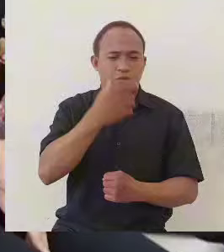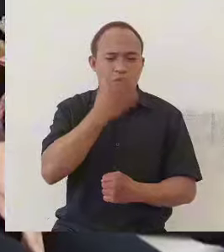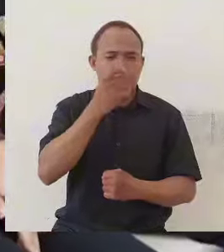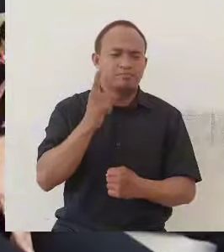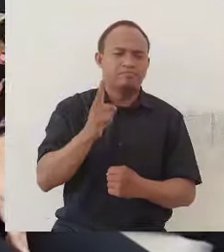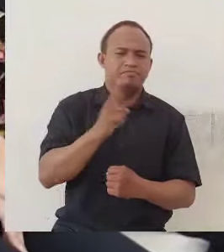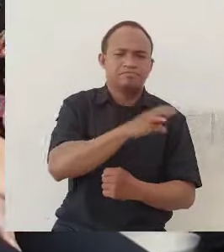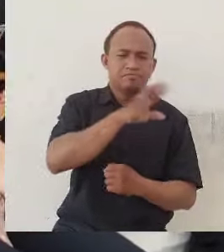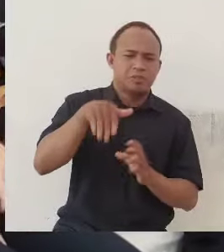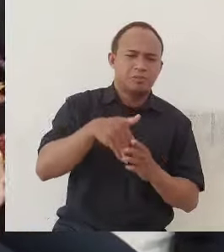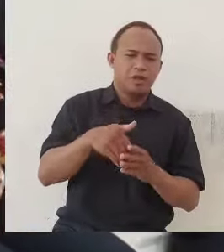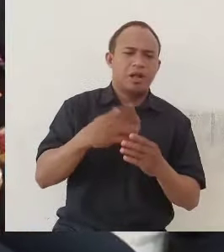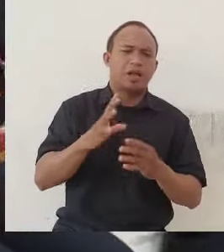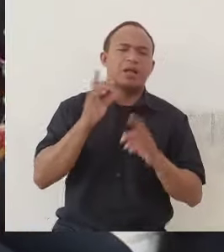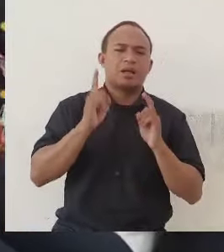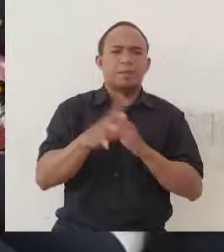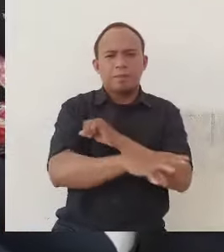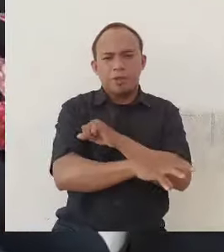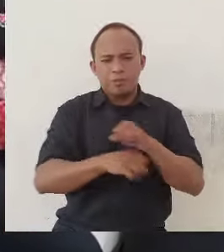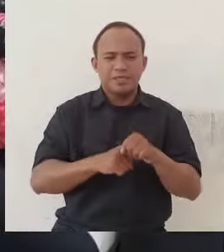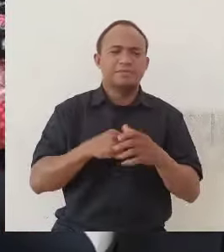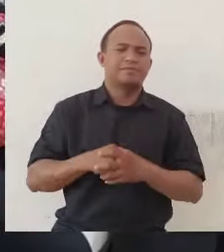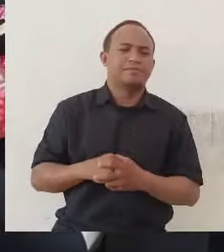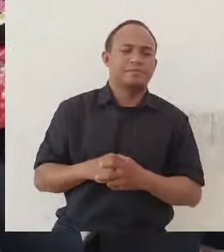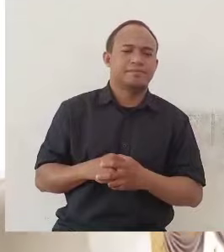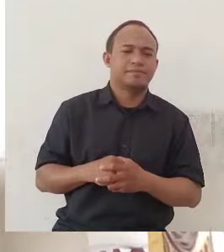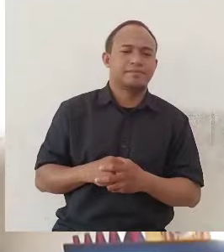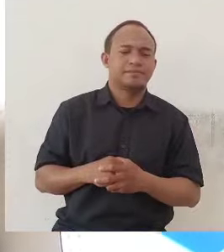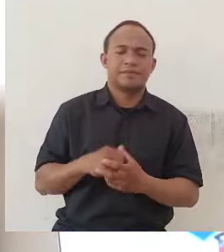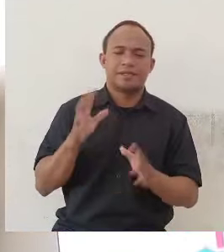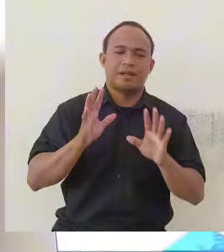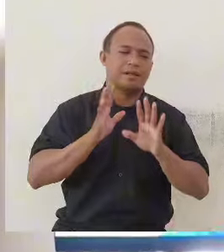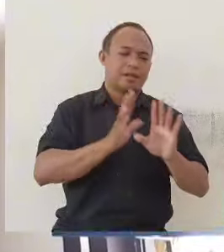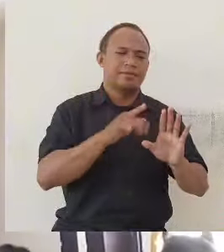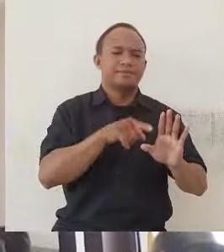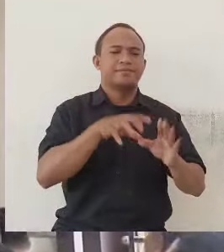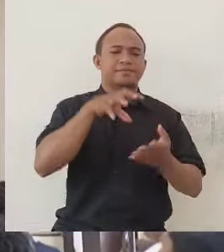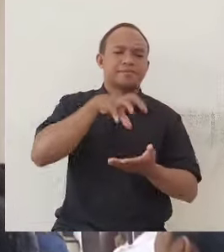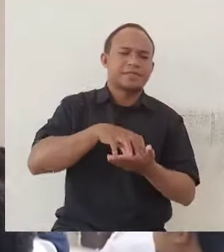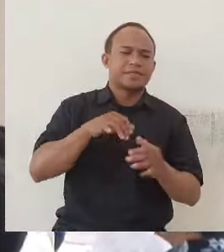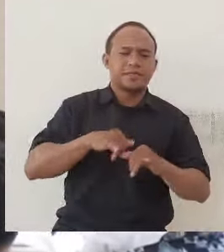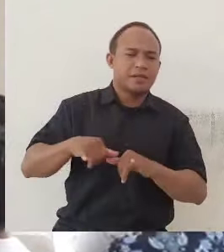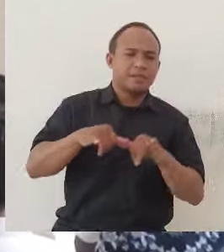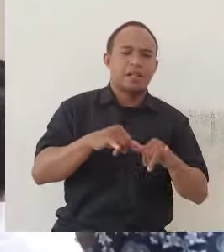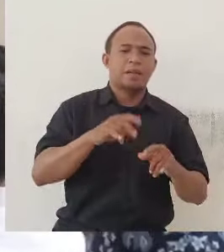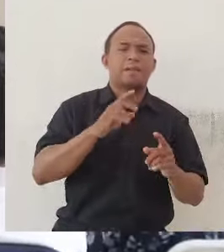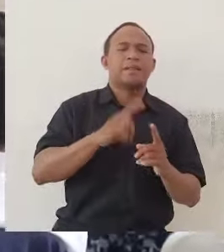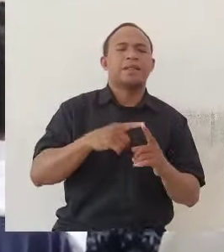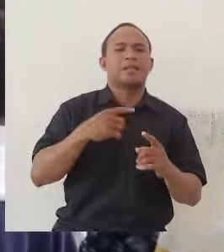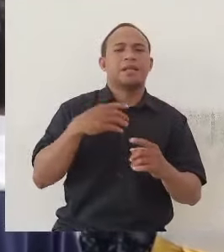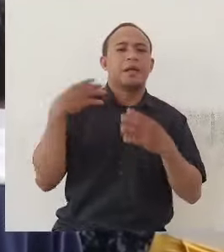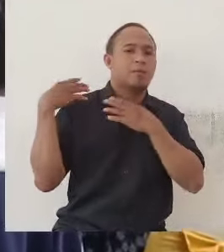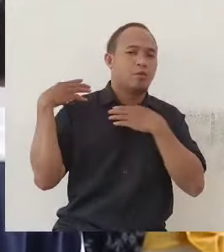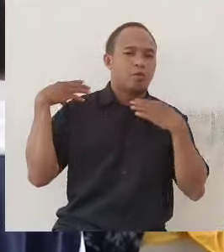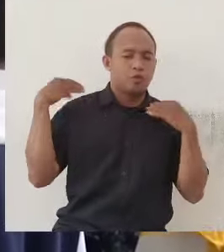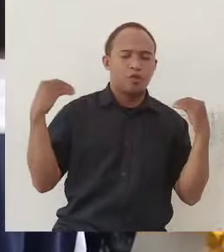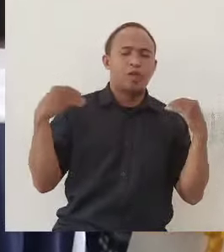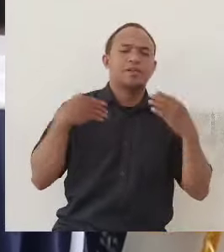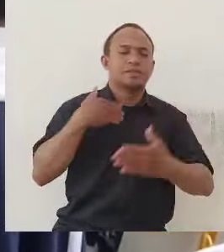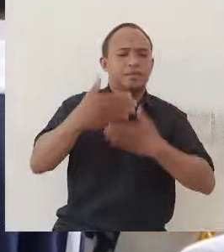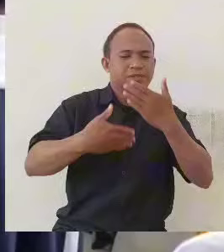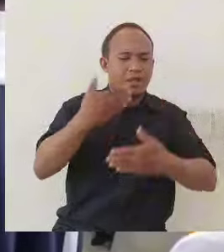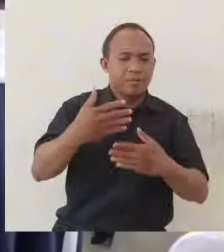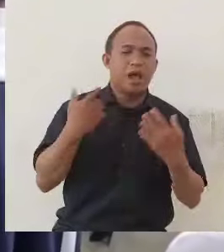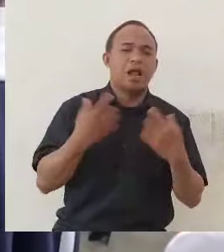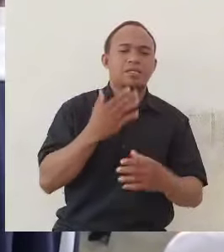sebuah laporan dan tidak akan berakhir sebagai kasus tindak pidana korupsi. Di tempat yang sama, PJ Gubernur Rudi menyampaikan terima